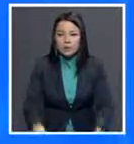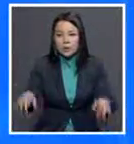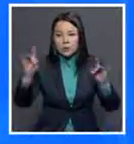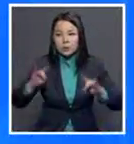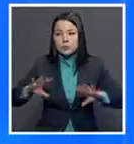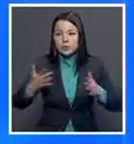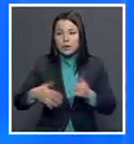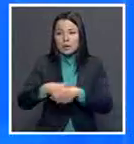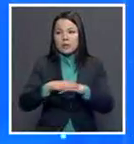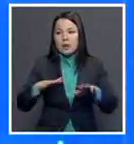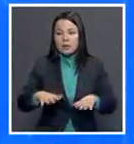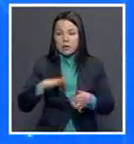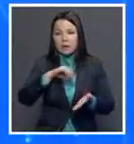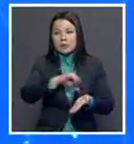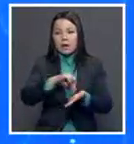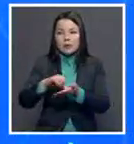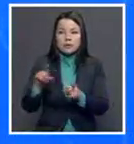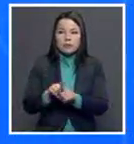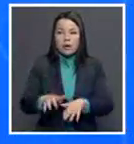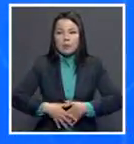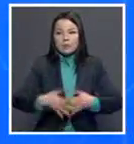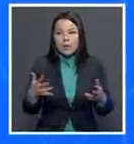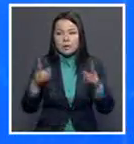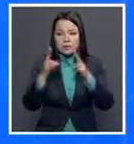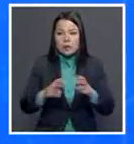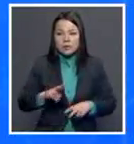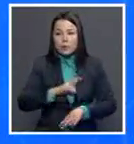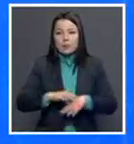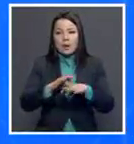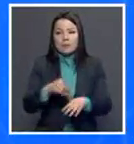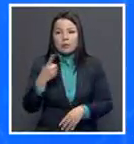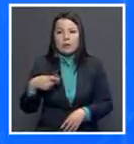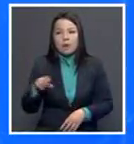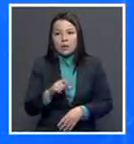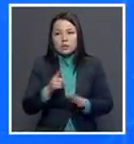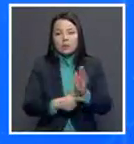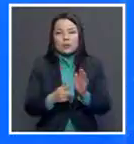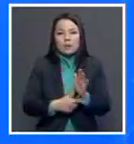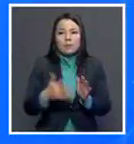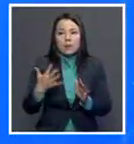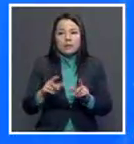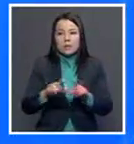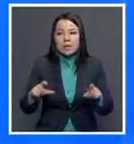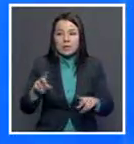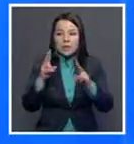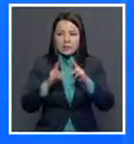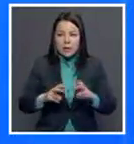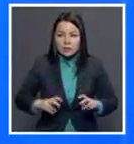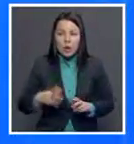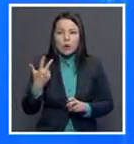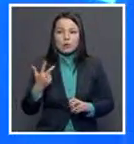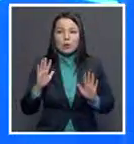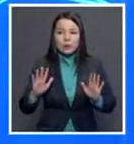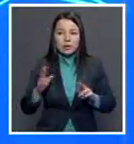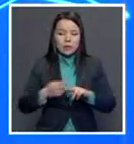Елде төтенше жағдайлар комитеті жүргізген ауқымды тексерудің нәтижесінде бір аптаның ішінде 75 нысан тексеріліп, оның тек үшеуінен